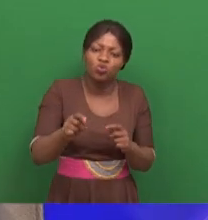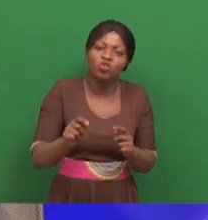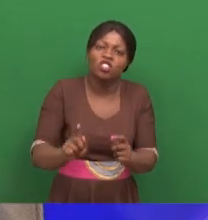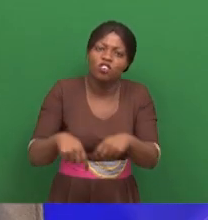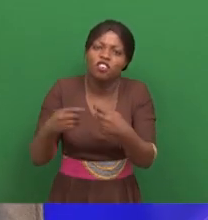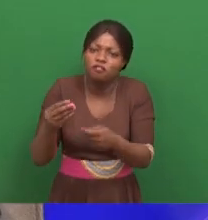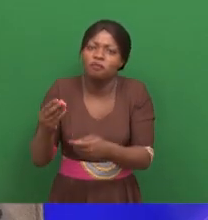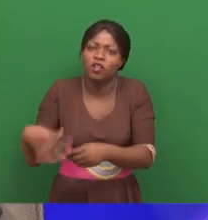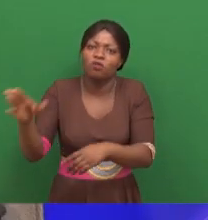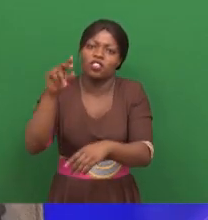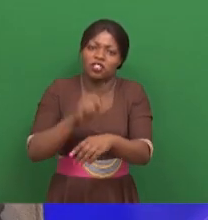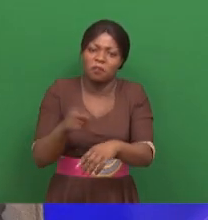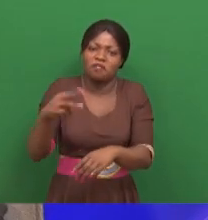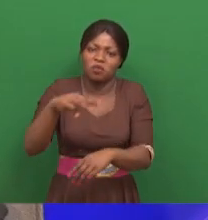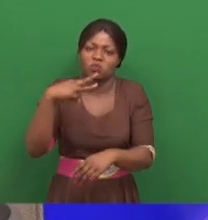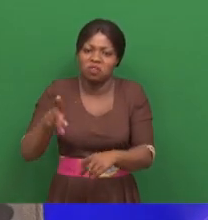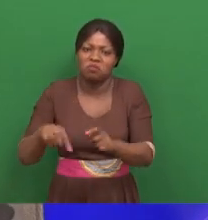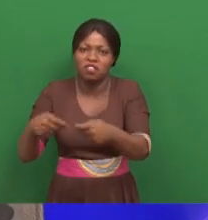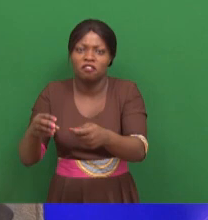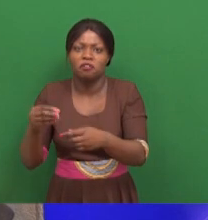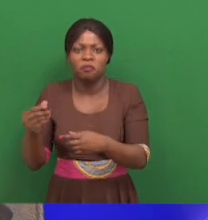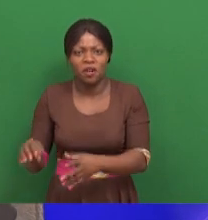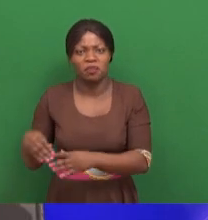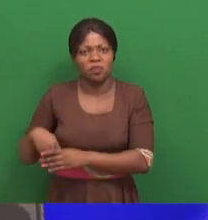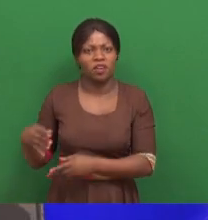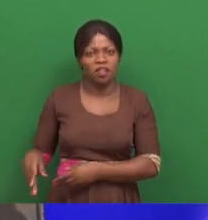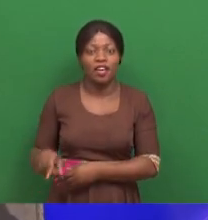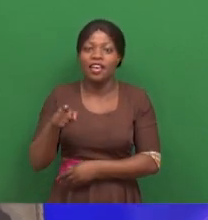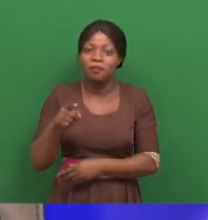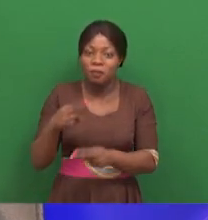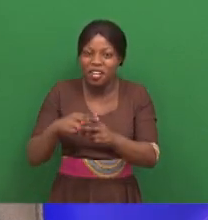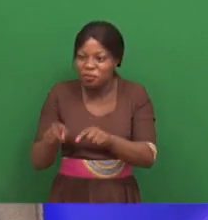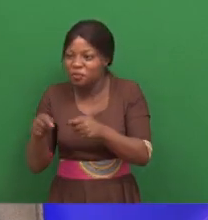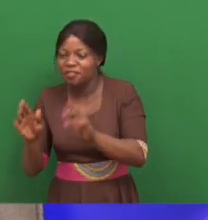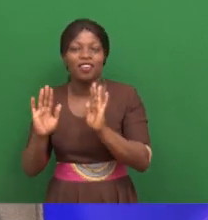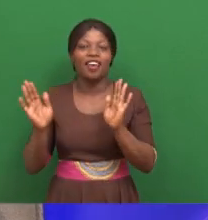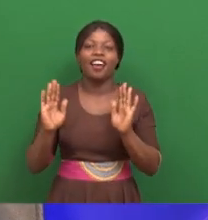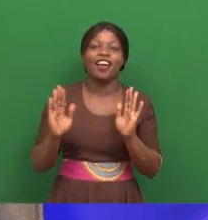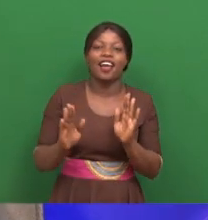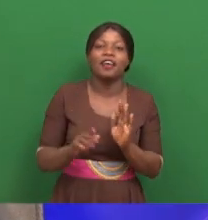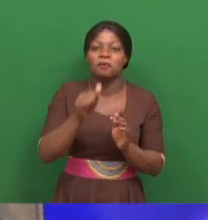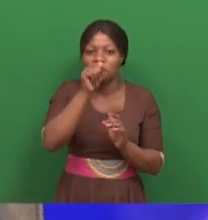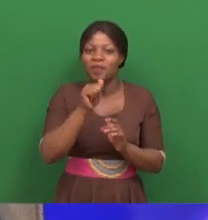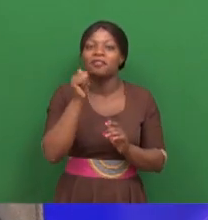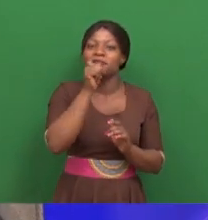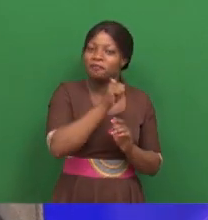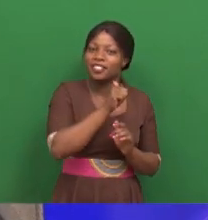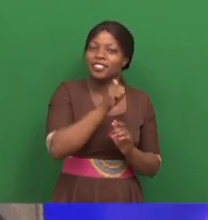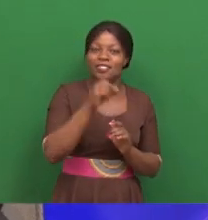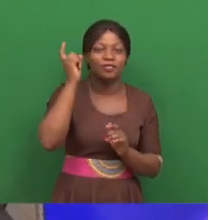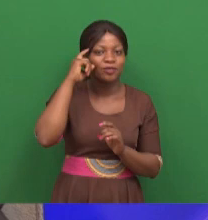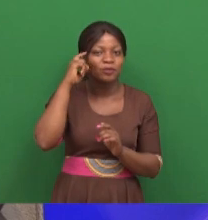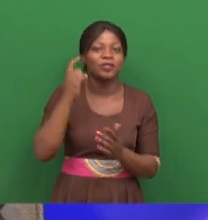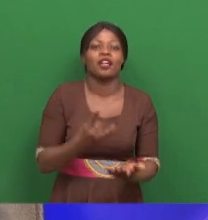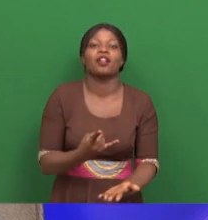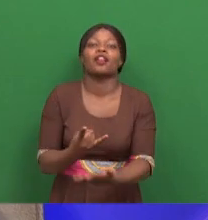isusu tichakuchengetedzai hapana zita renyu haribude ipapo tizivisei isu toongorora nyaya iyoyo nokuti mapurisa